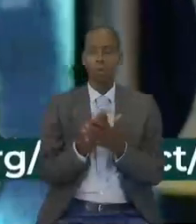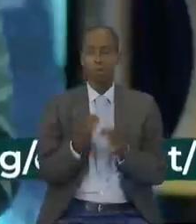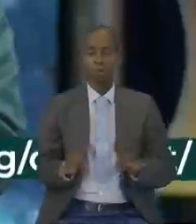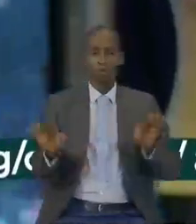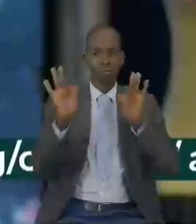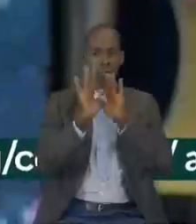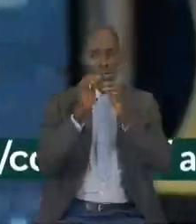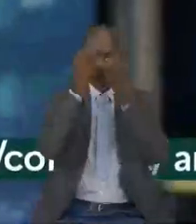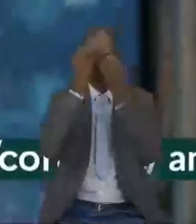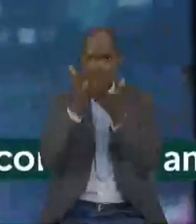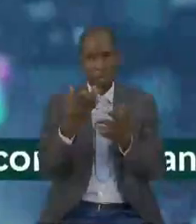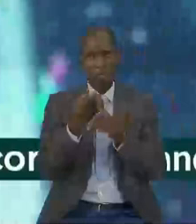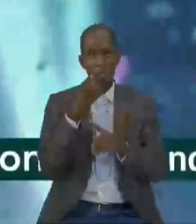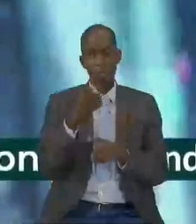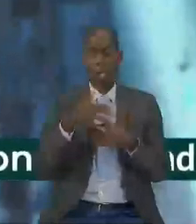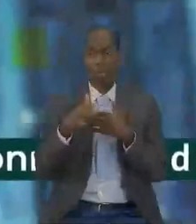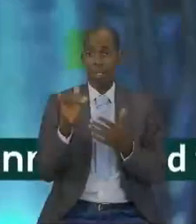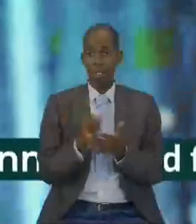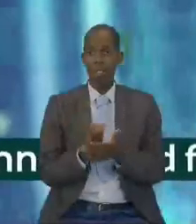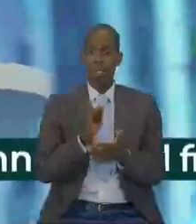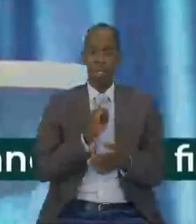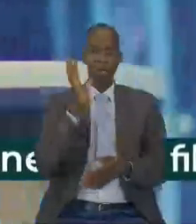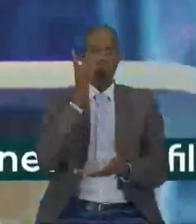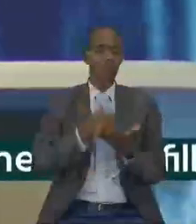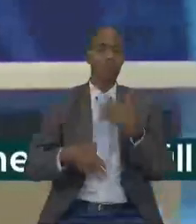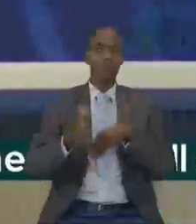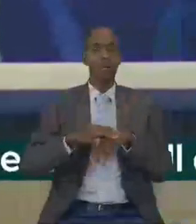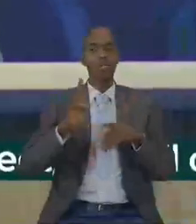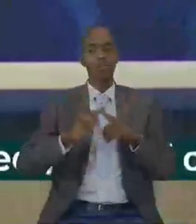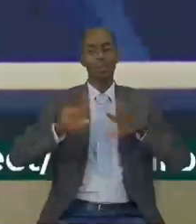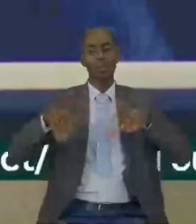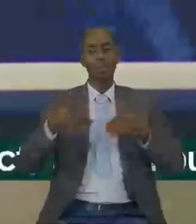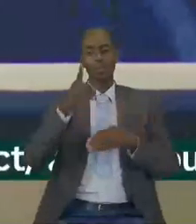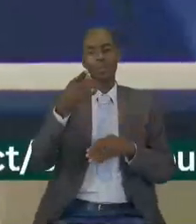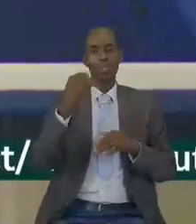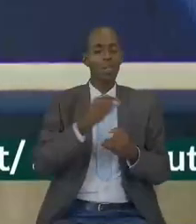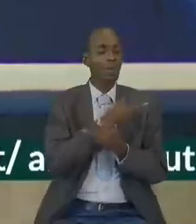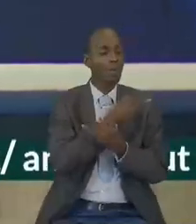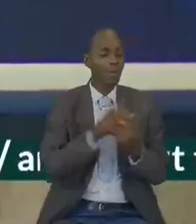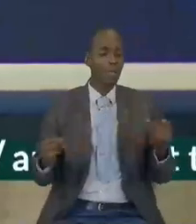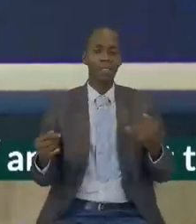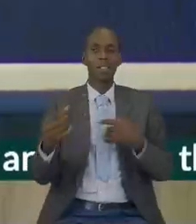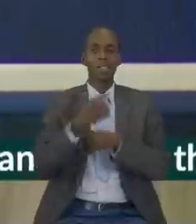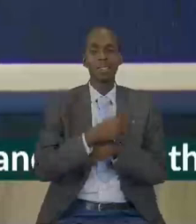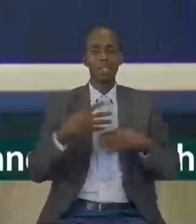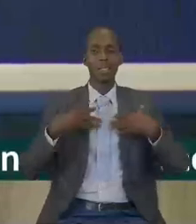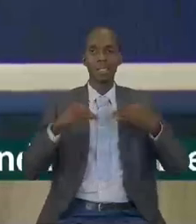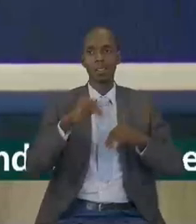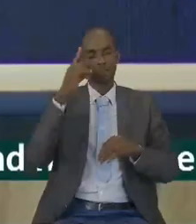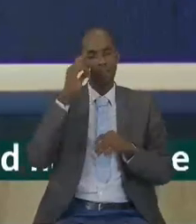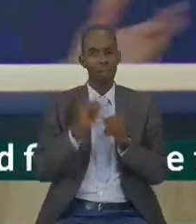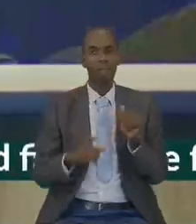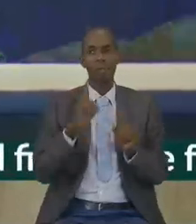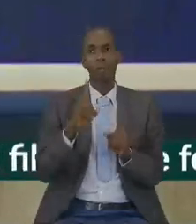et ils vont prendre vos informations. Après ça, je reviendrai, je vais prier pour votre guérison. Le dernier jour de guérison pour